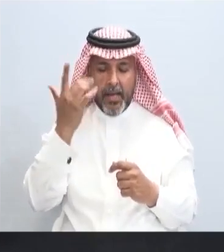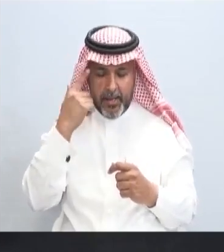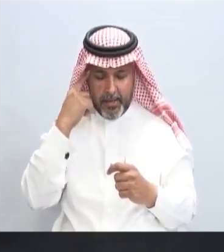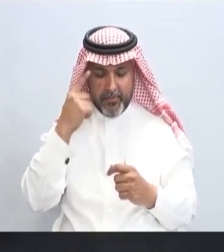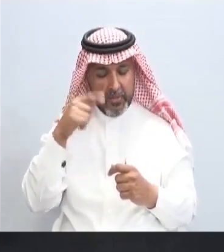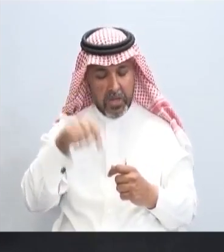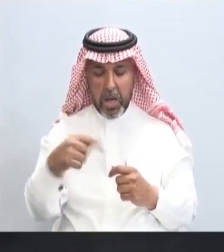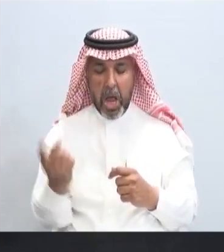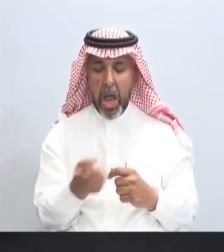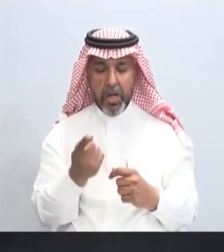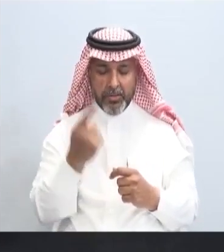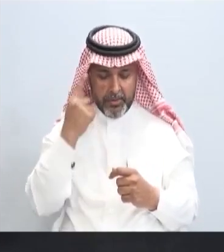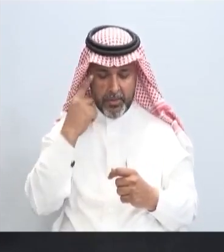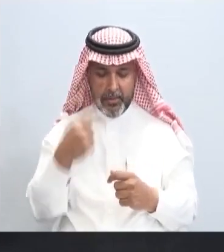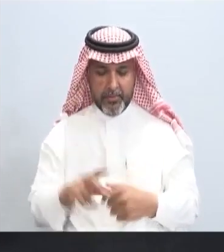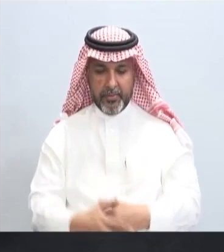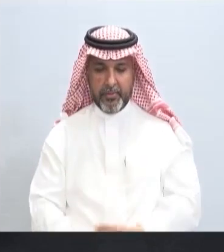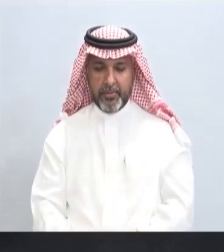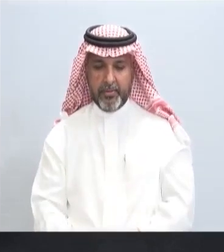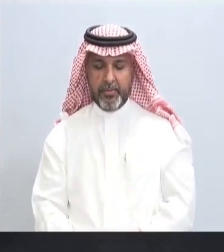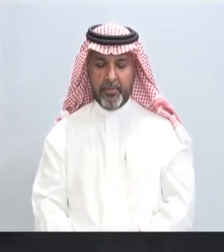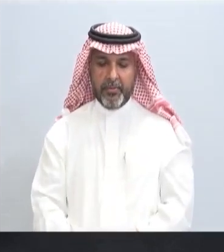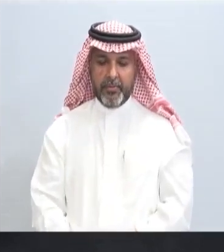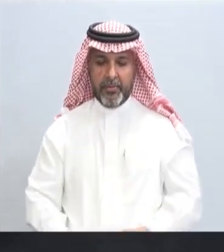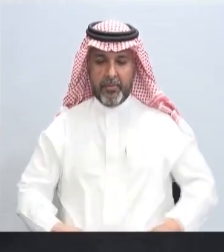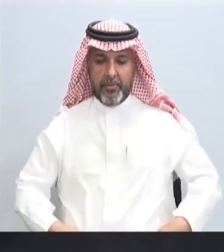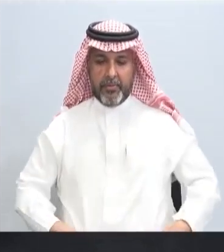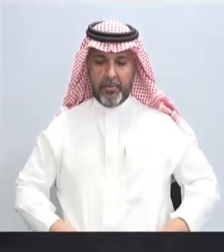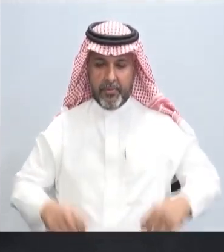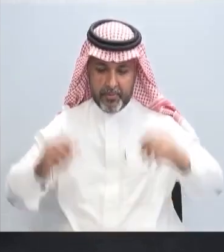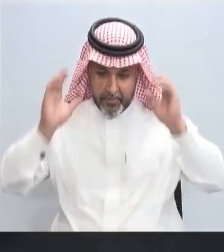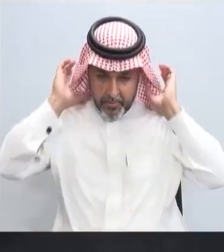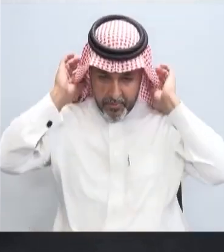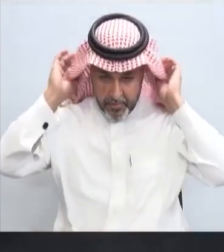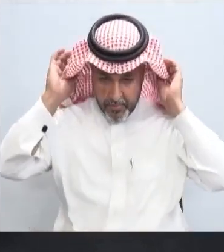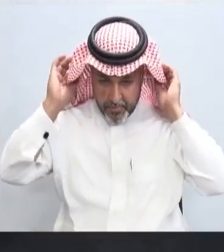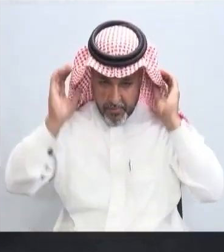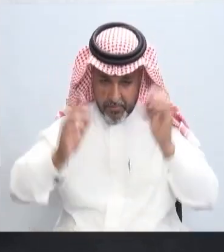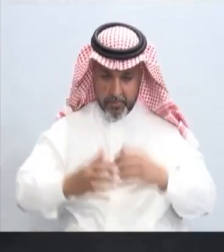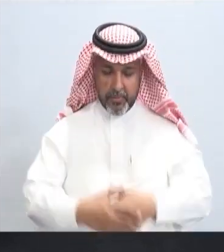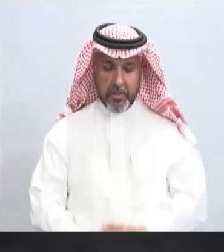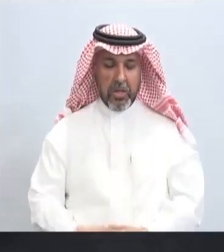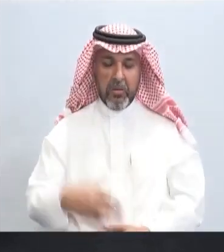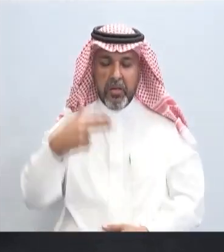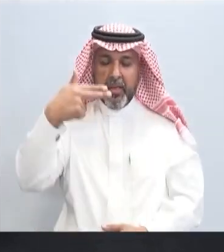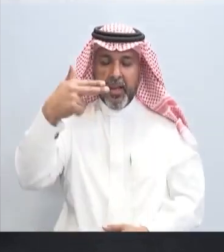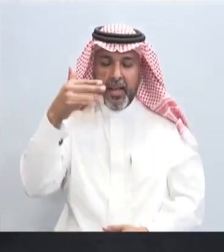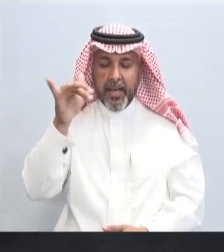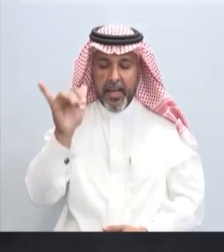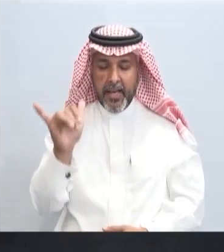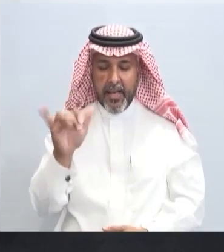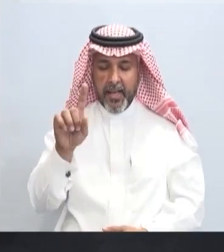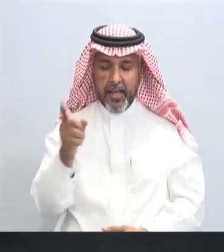ما عنده سياره ولا عنده شاحنه فبالتالي نقول هنا ان الحادثتين غير متنافيين غير